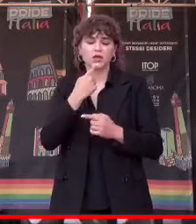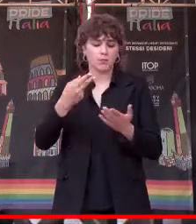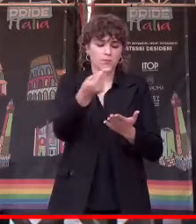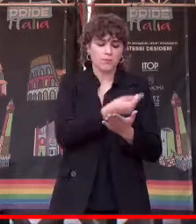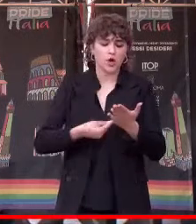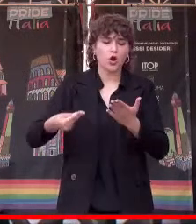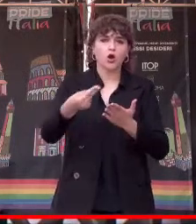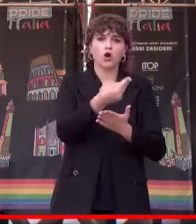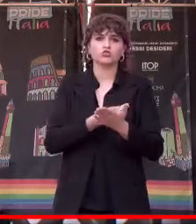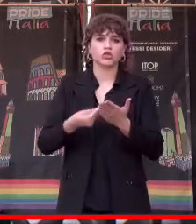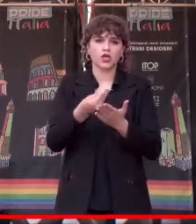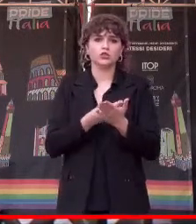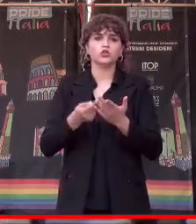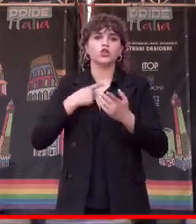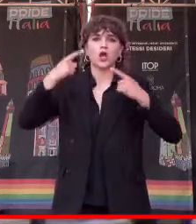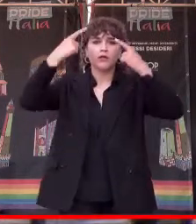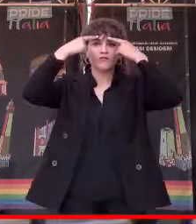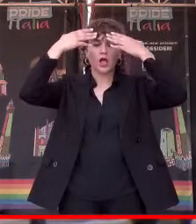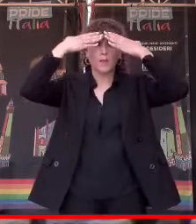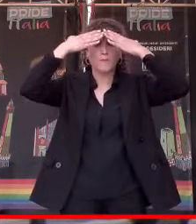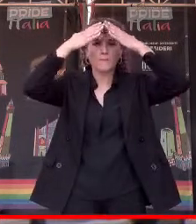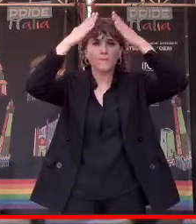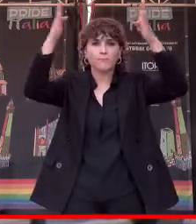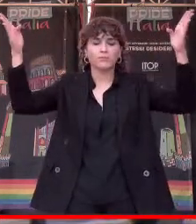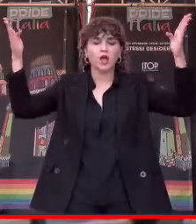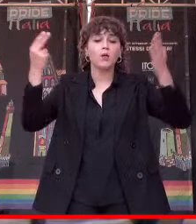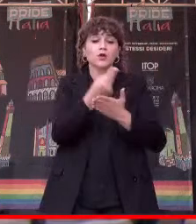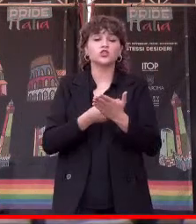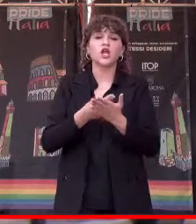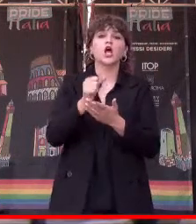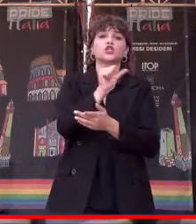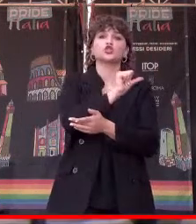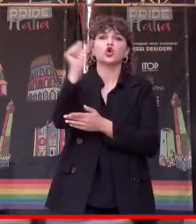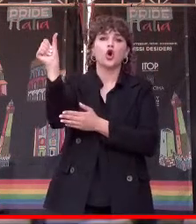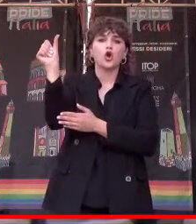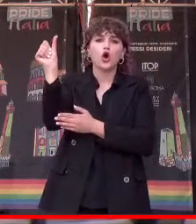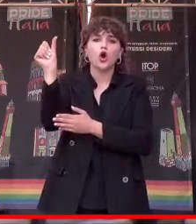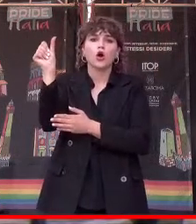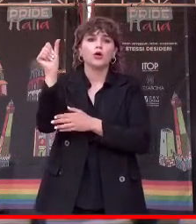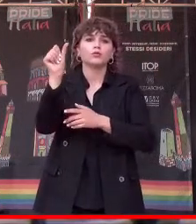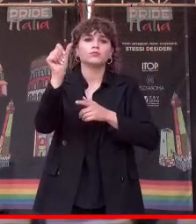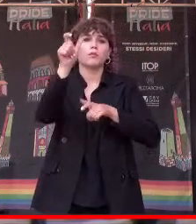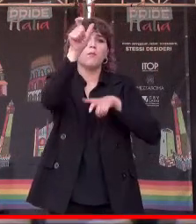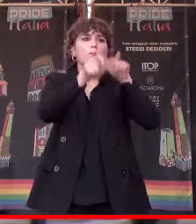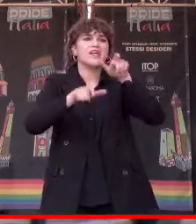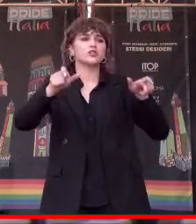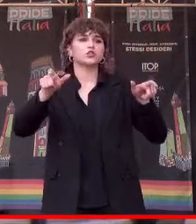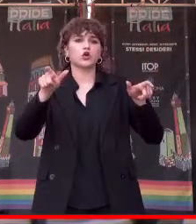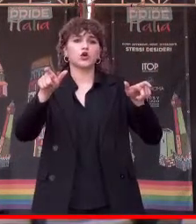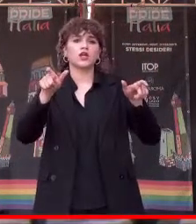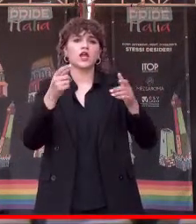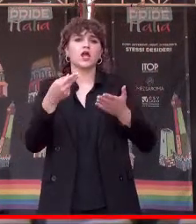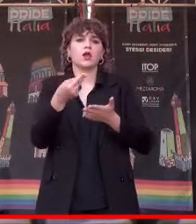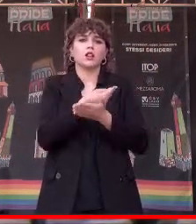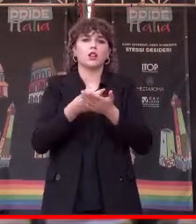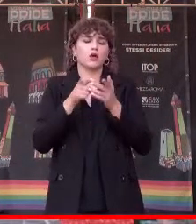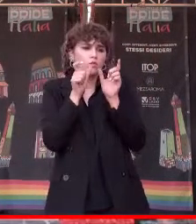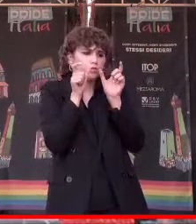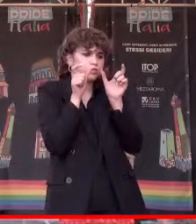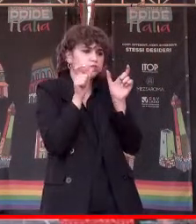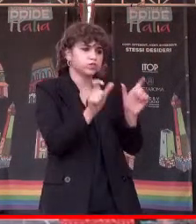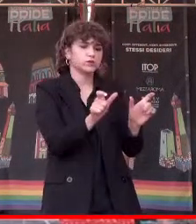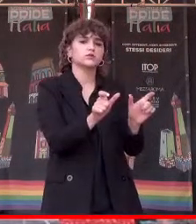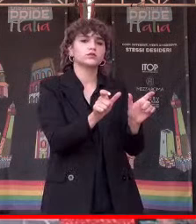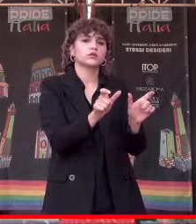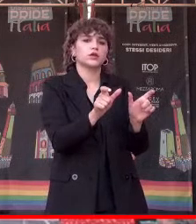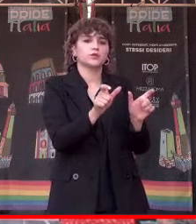alla progettazione universale, alla fine progetta soltanto per una piccola fetta di platea e di utenti, perché